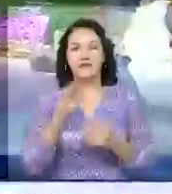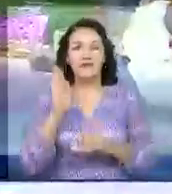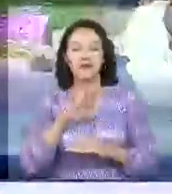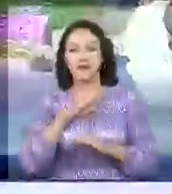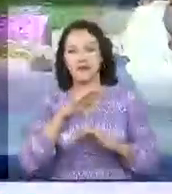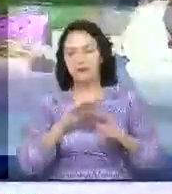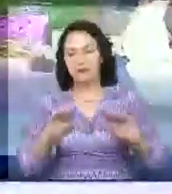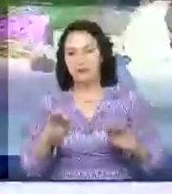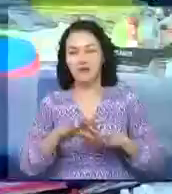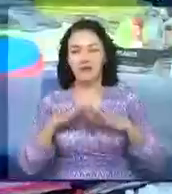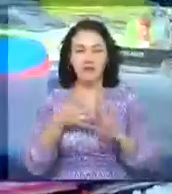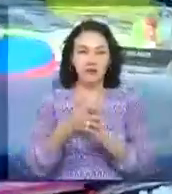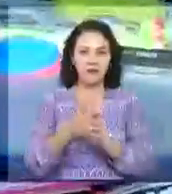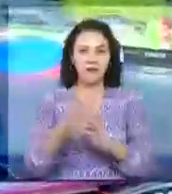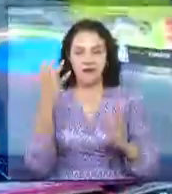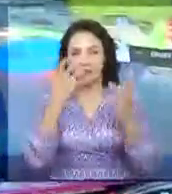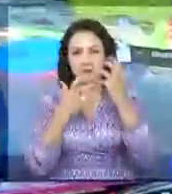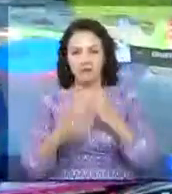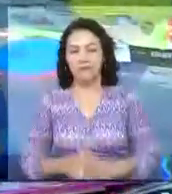серьезные, подчеркивают актюбинцы.